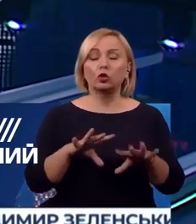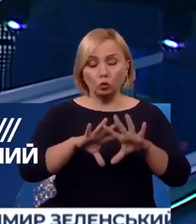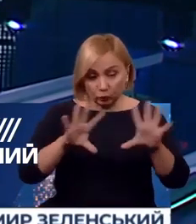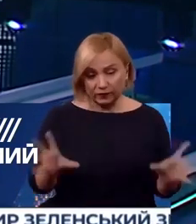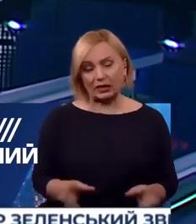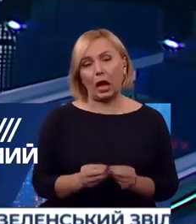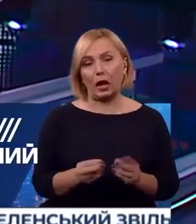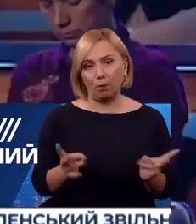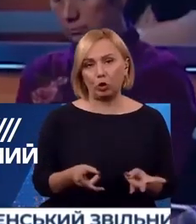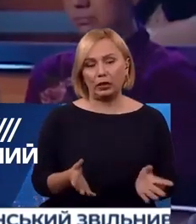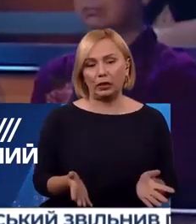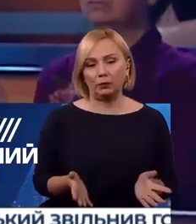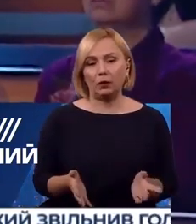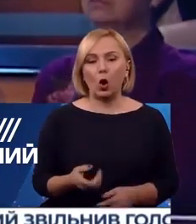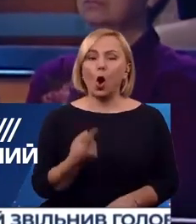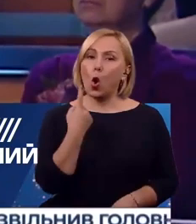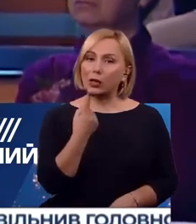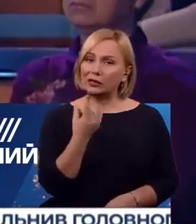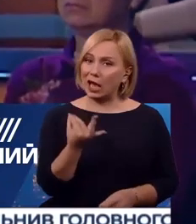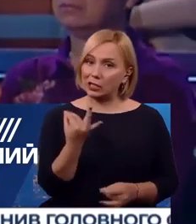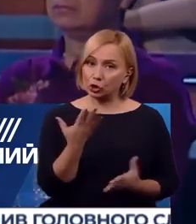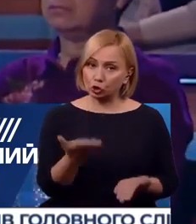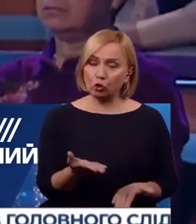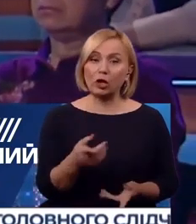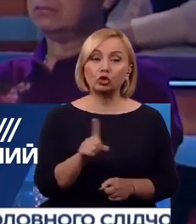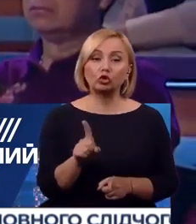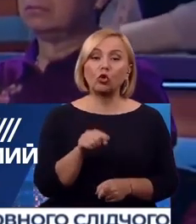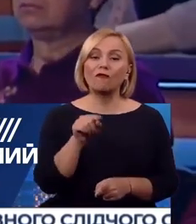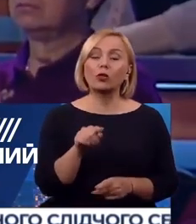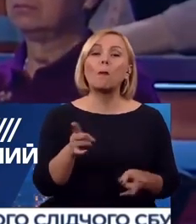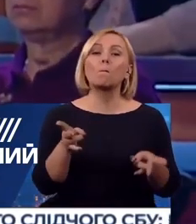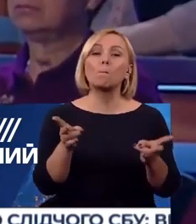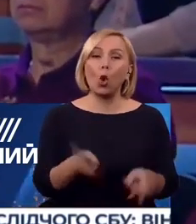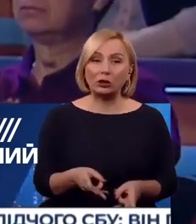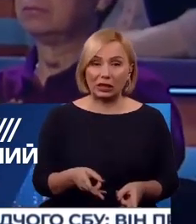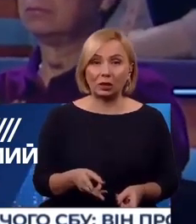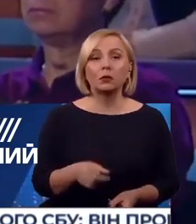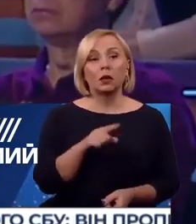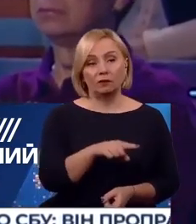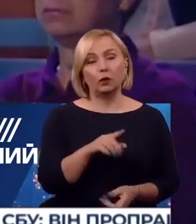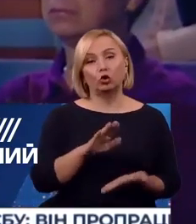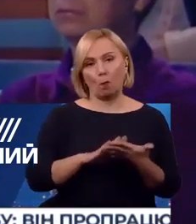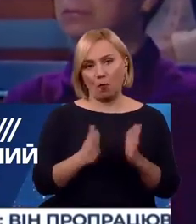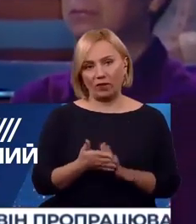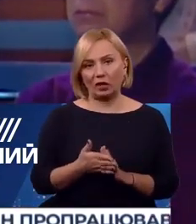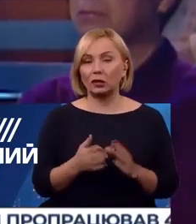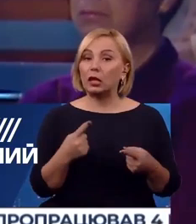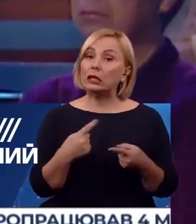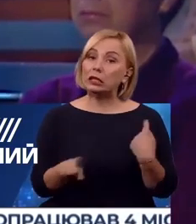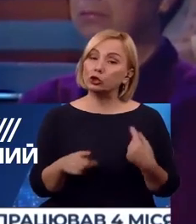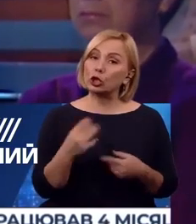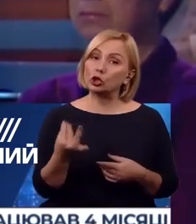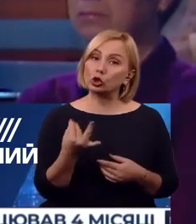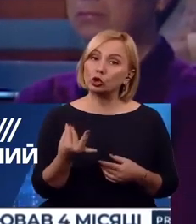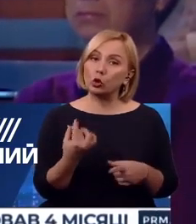так? Одна історія, що вона потрібна, ця електроенергія, тому він домовляється. Інша історія, що